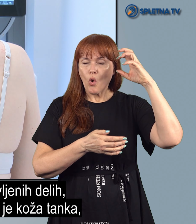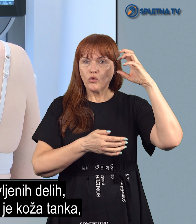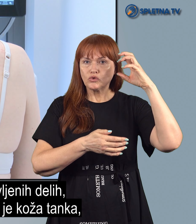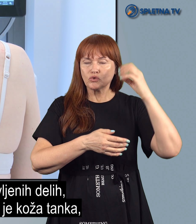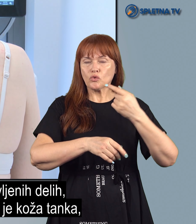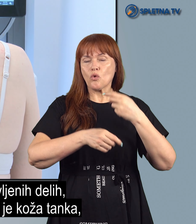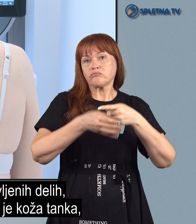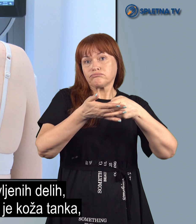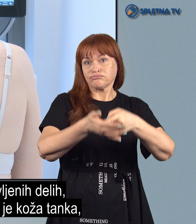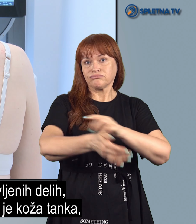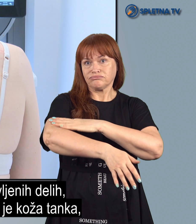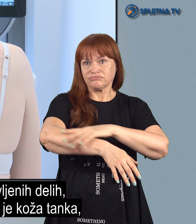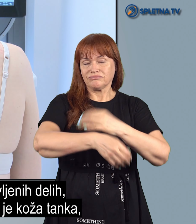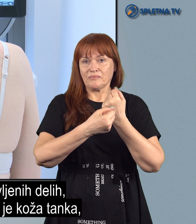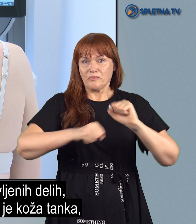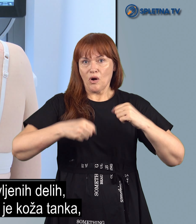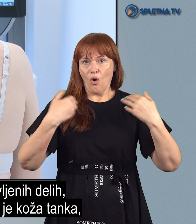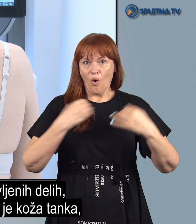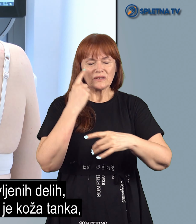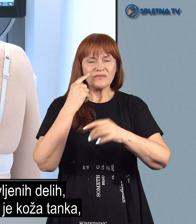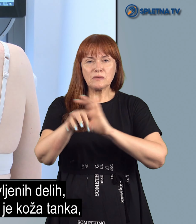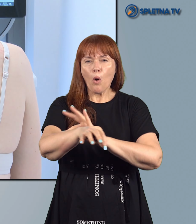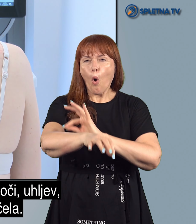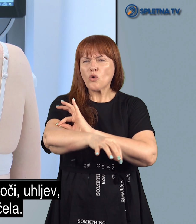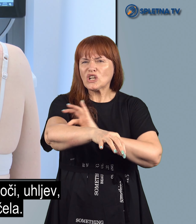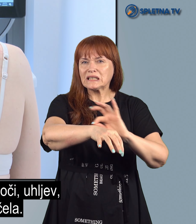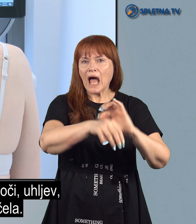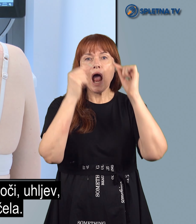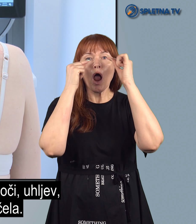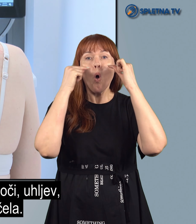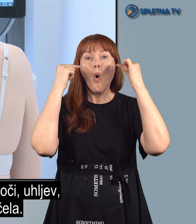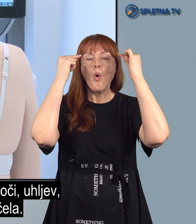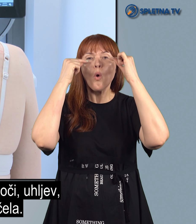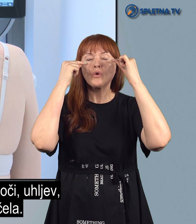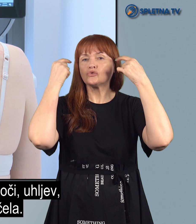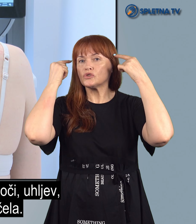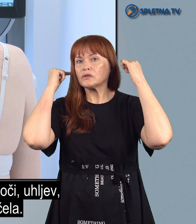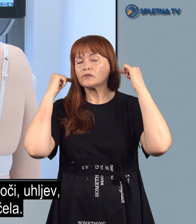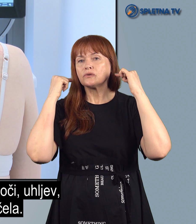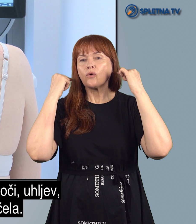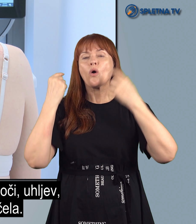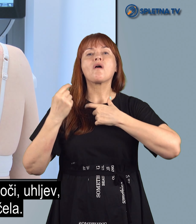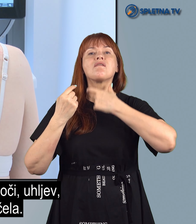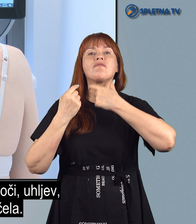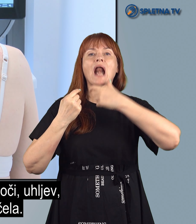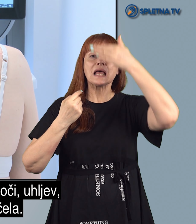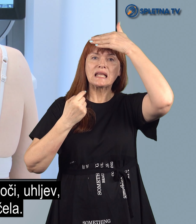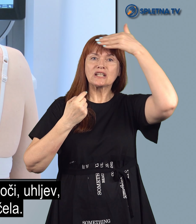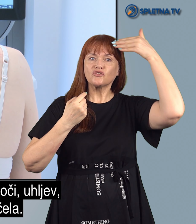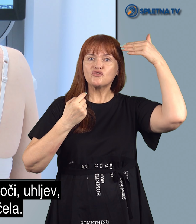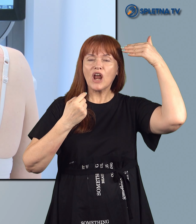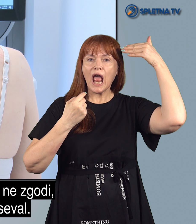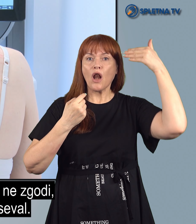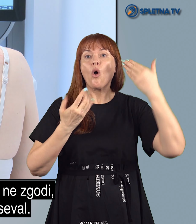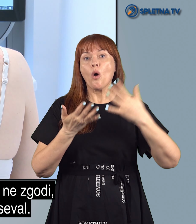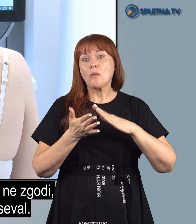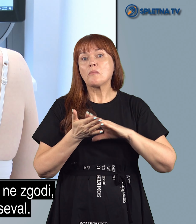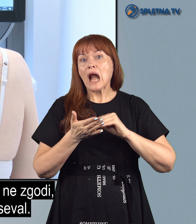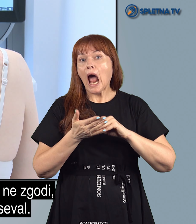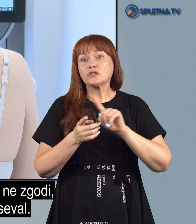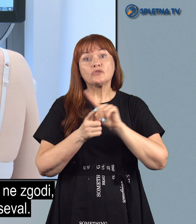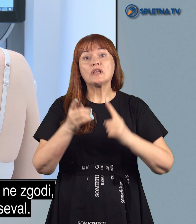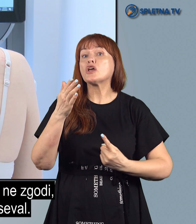izpostavljenih delih, posebej tam, kjer je koža tanka, recimo okrog oči, uhelj, vrat, čelo. Praktično